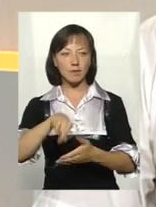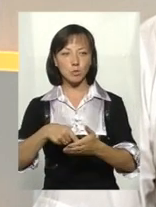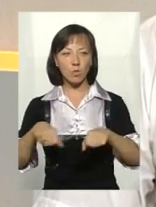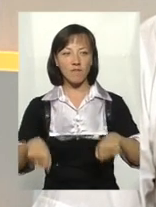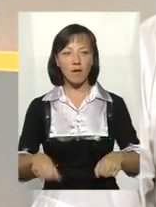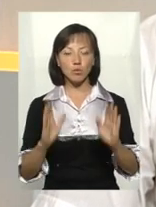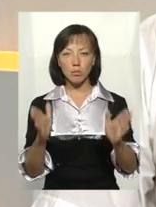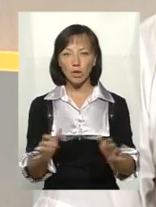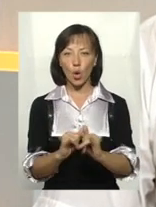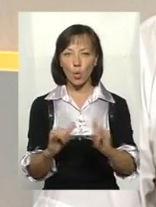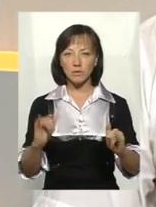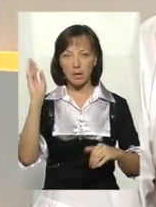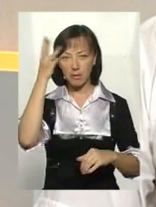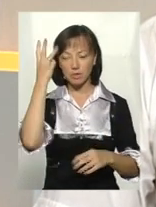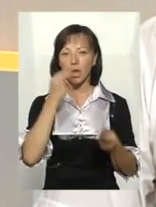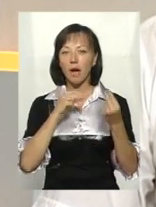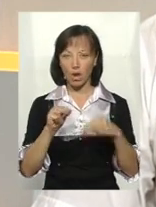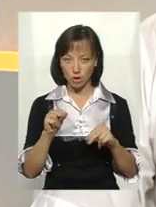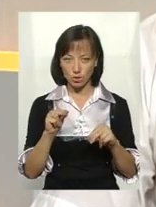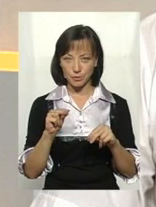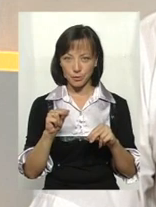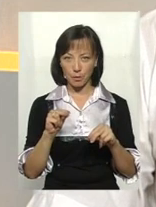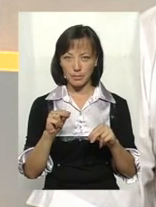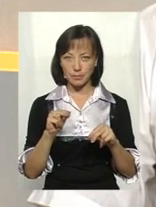буде розвиток Хмельницькому на краще.